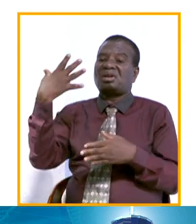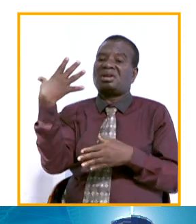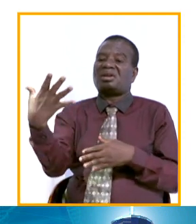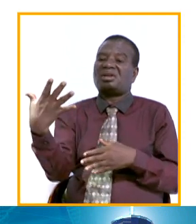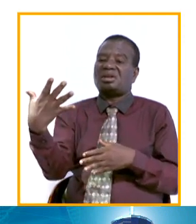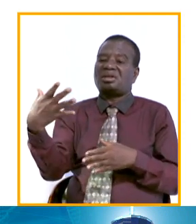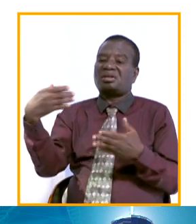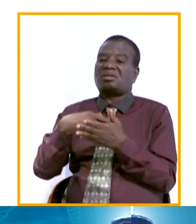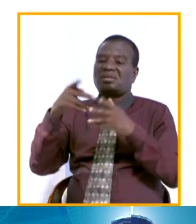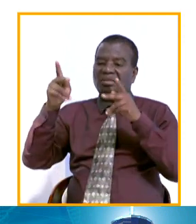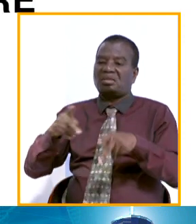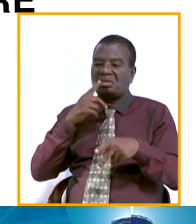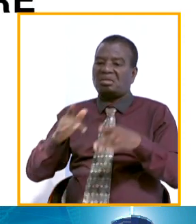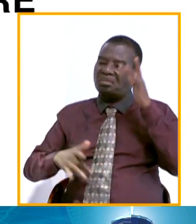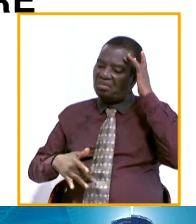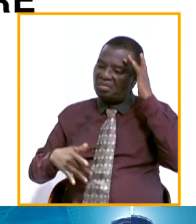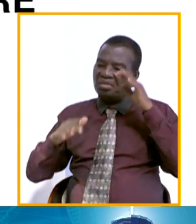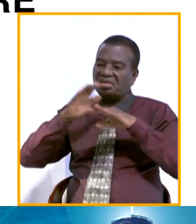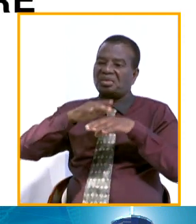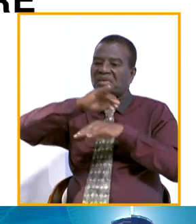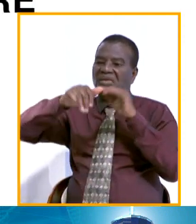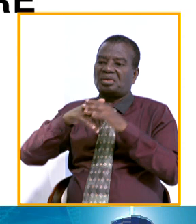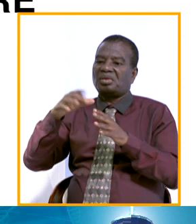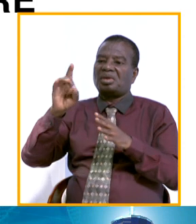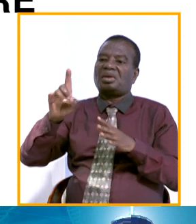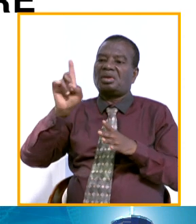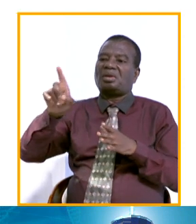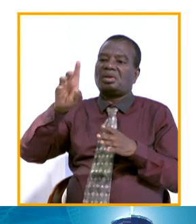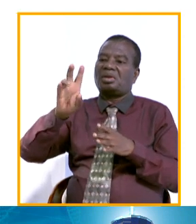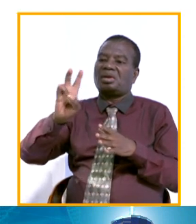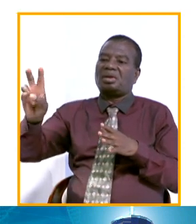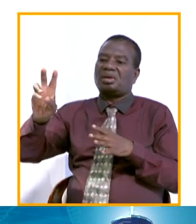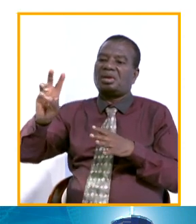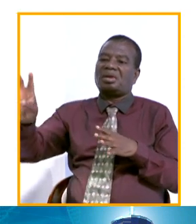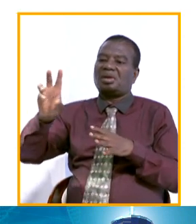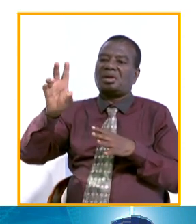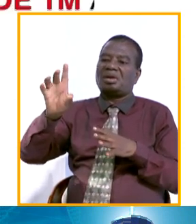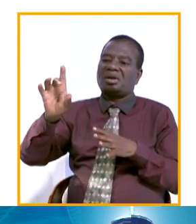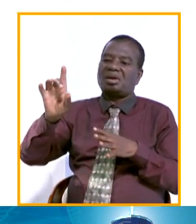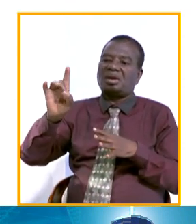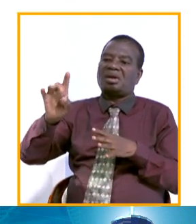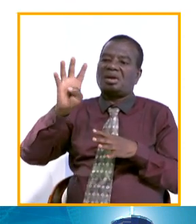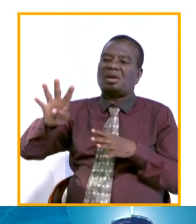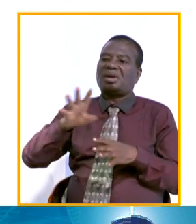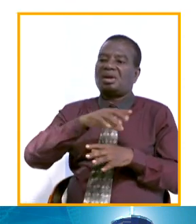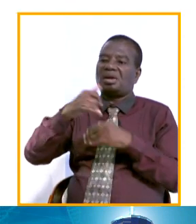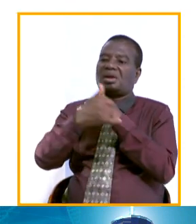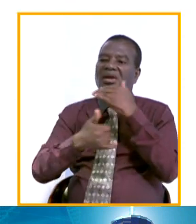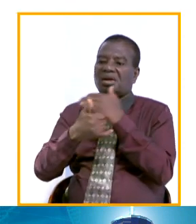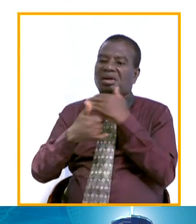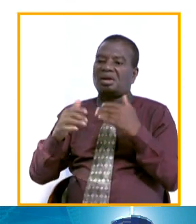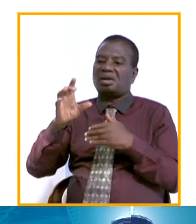ont été recensés hier sur un total de 81 680 cas confirmés et le pays déplore